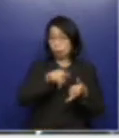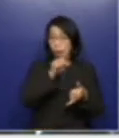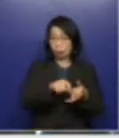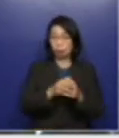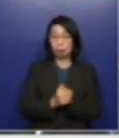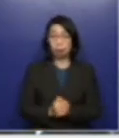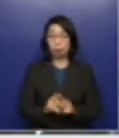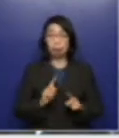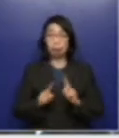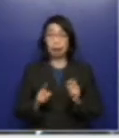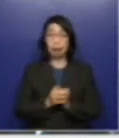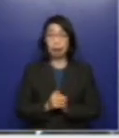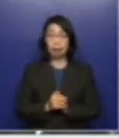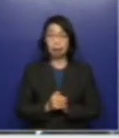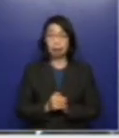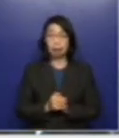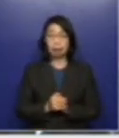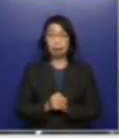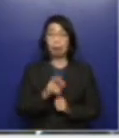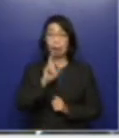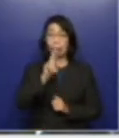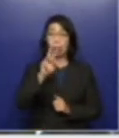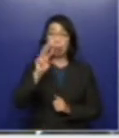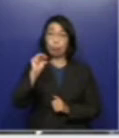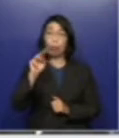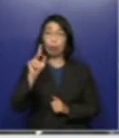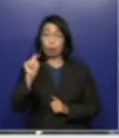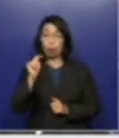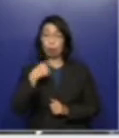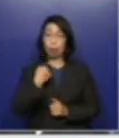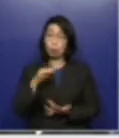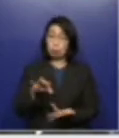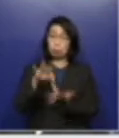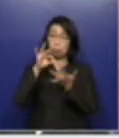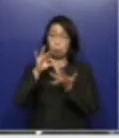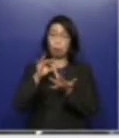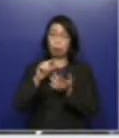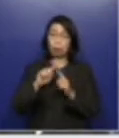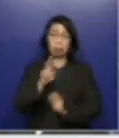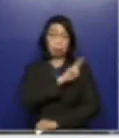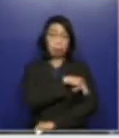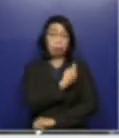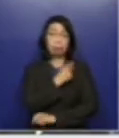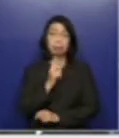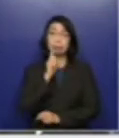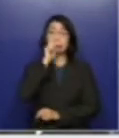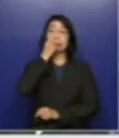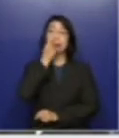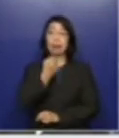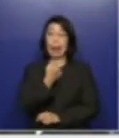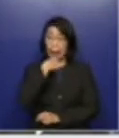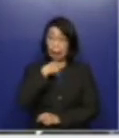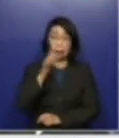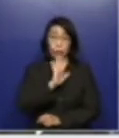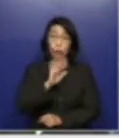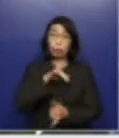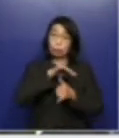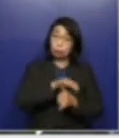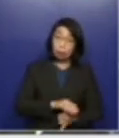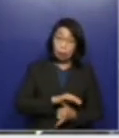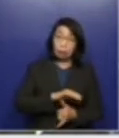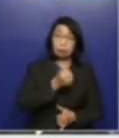กเว้นแต่ไม่ได้บอกรายละเอียดว่าเว้นอะไรมันผ่านให้เข้าใจว่าอ๋อเว้นที่ไม่ต้องกักกันตัว14วันใช่ไ